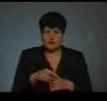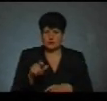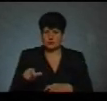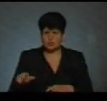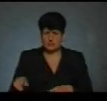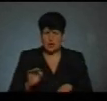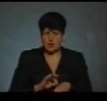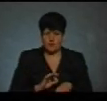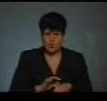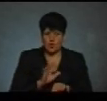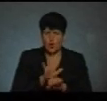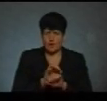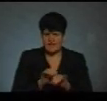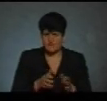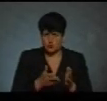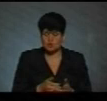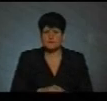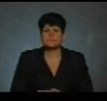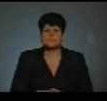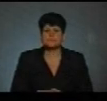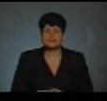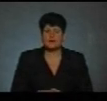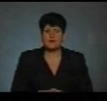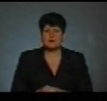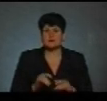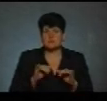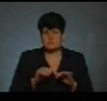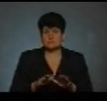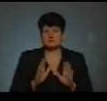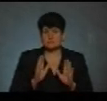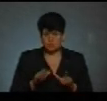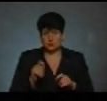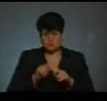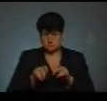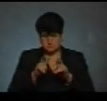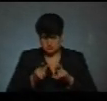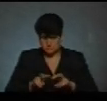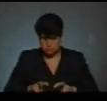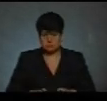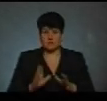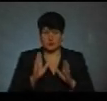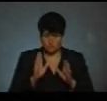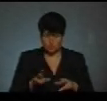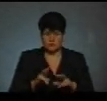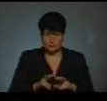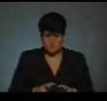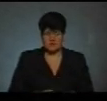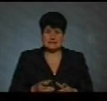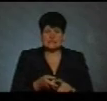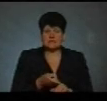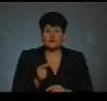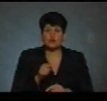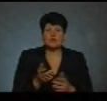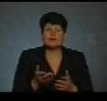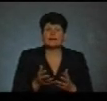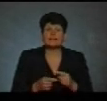хворобою, там, в даному випадку коронавірусу. Провадження буде розслідуватись, воно розслідується, залежно від того, які будуть